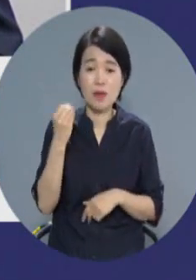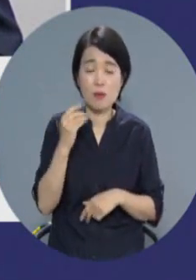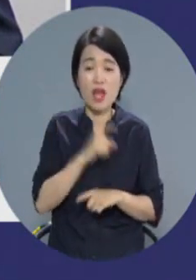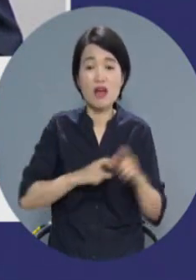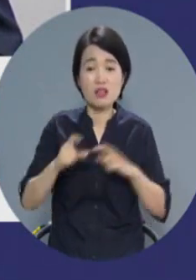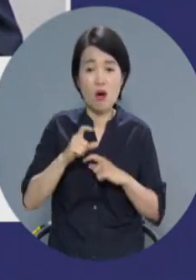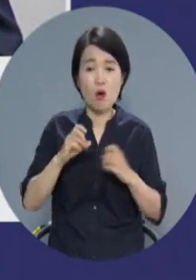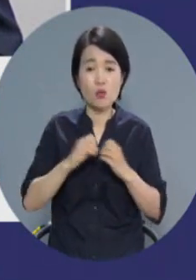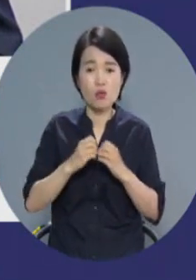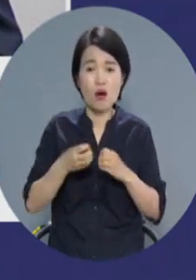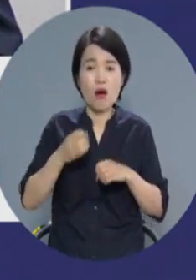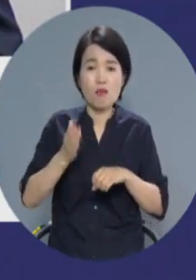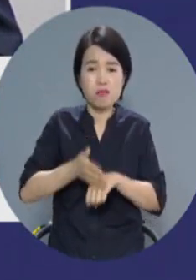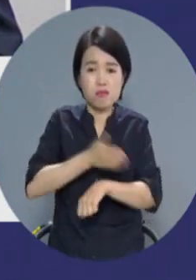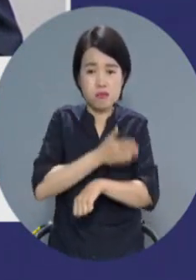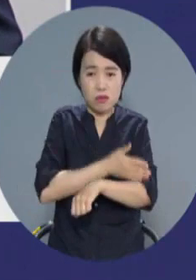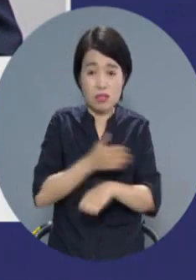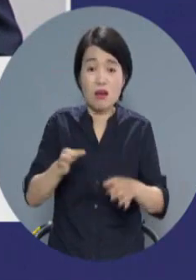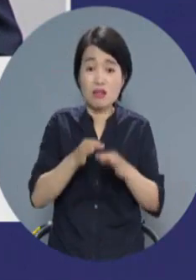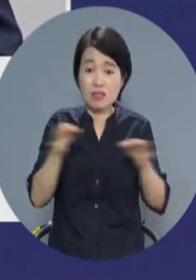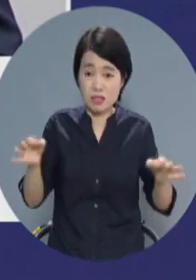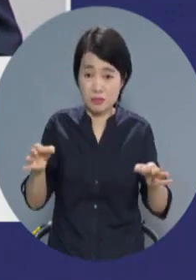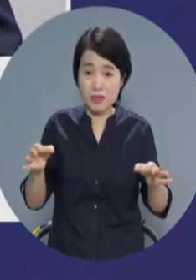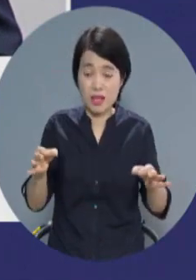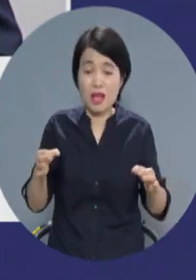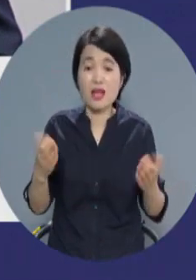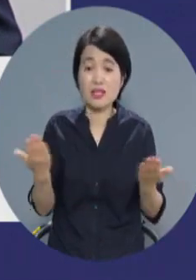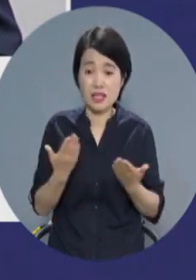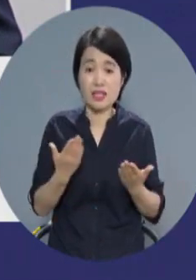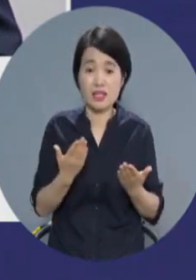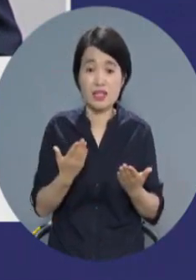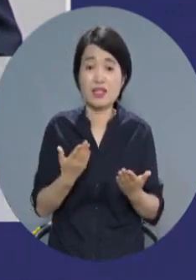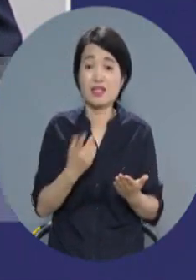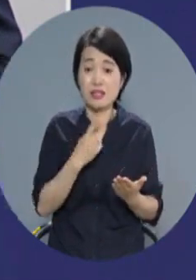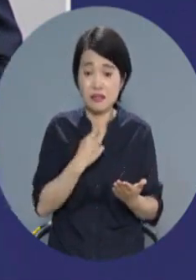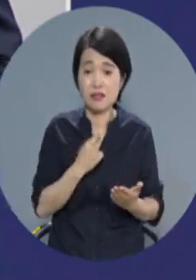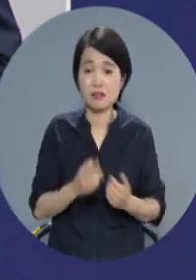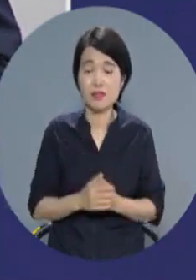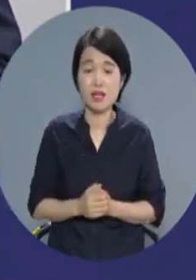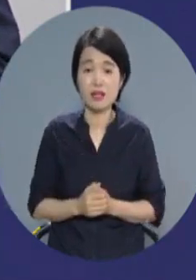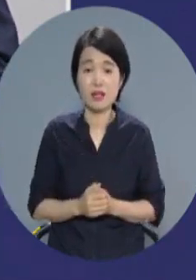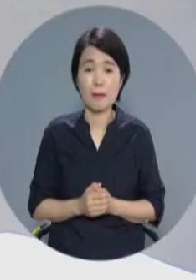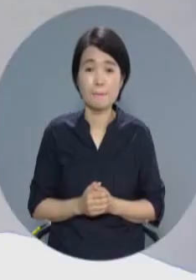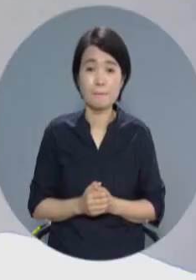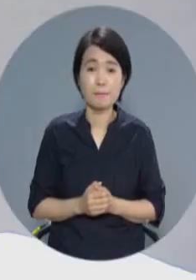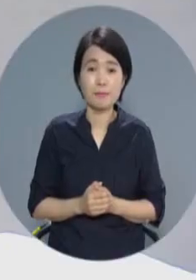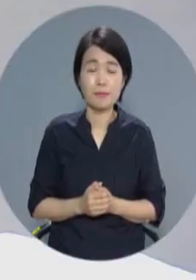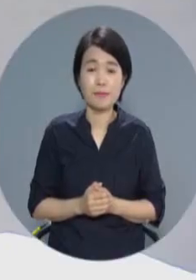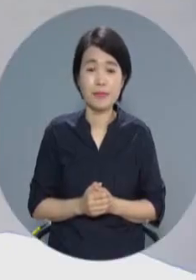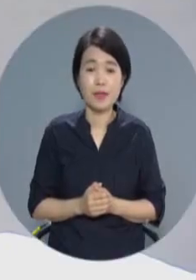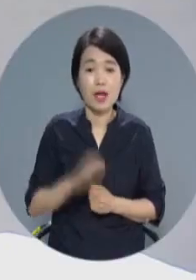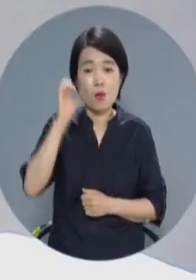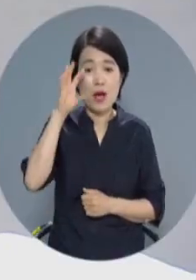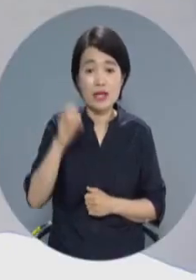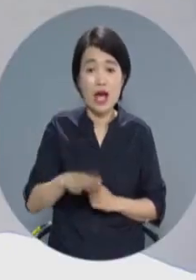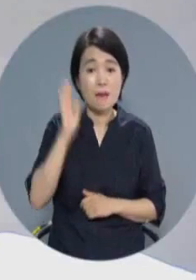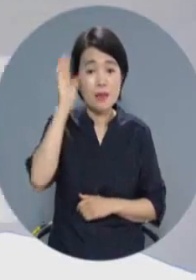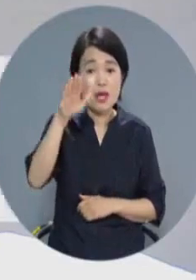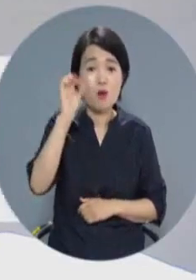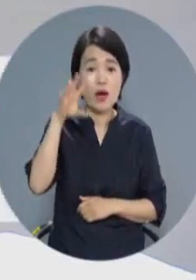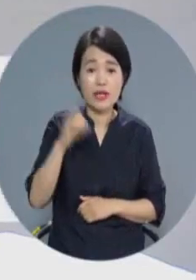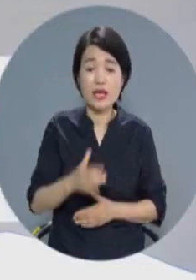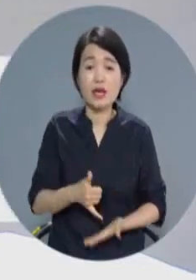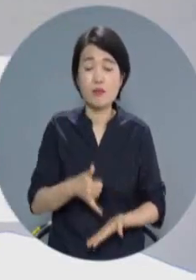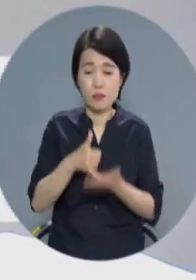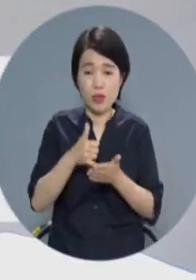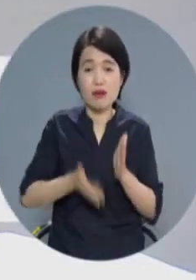많은 돈을 부풀려 지급을 한 일이 있었습니다. 광양의 미래와 광양의